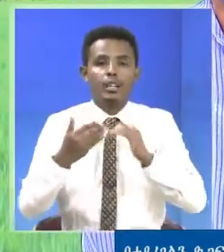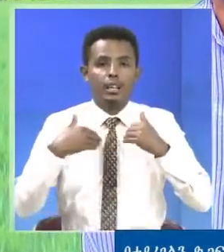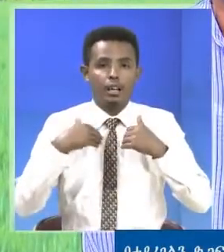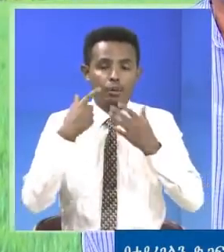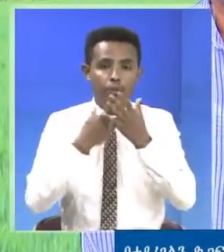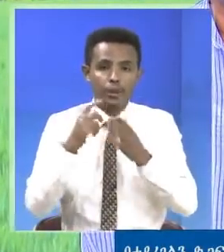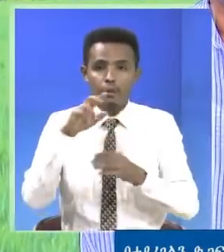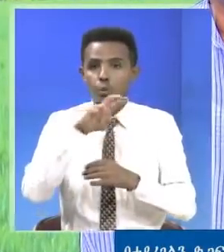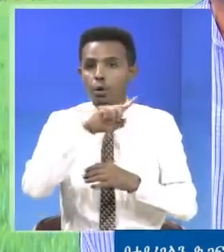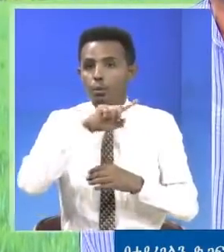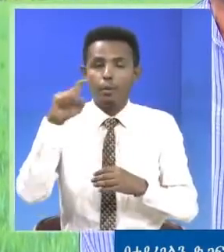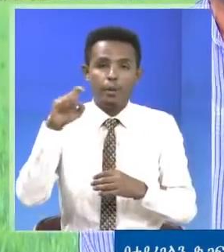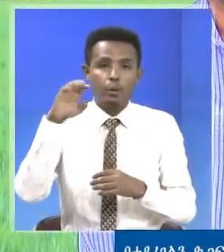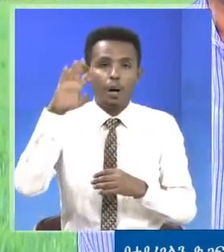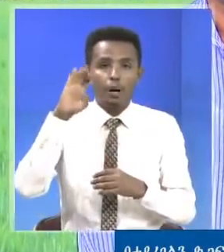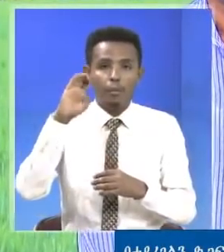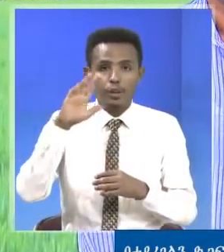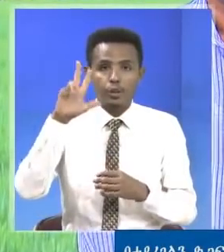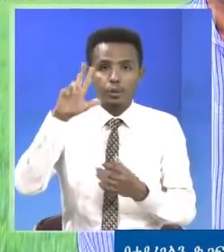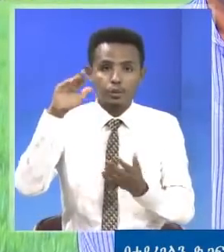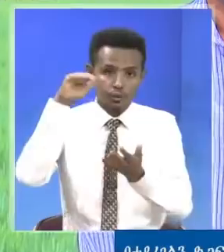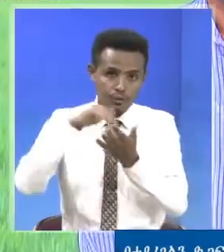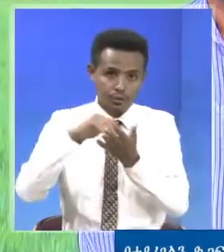ወደ 143600 ኩንታል ምርት